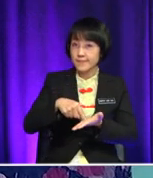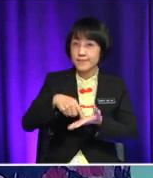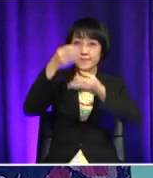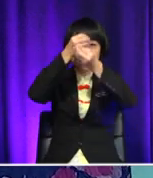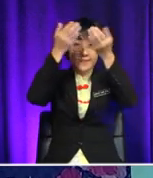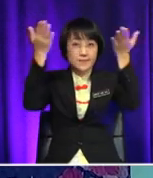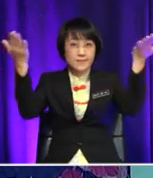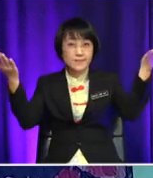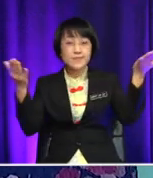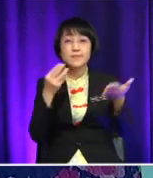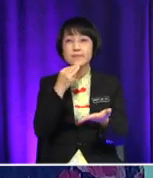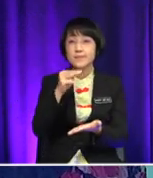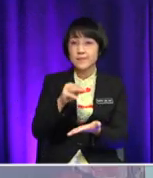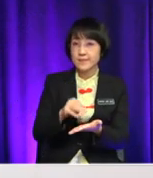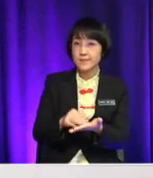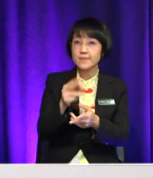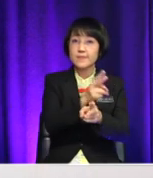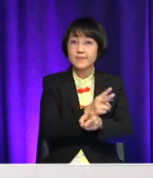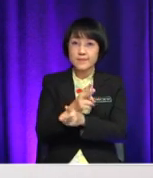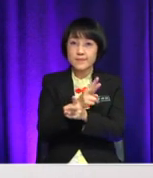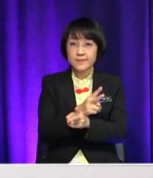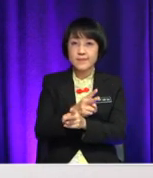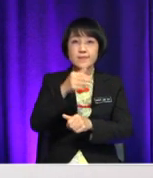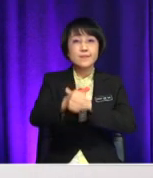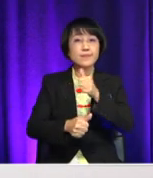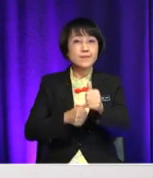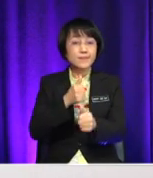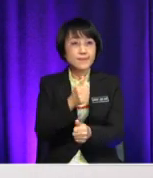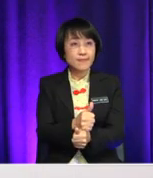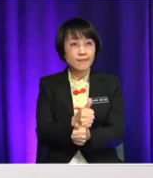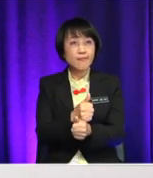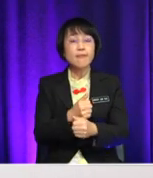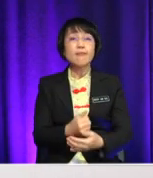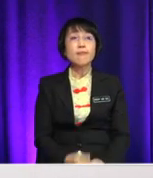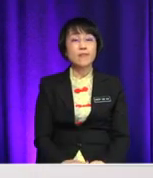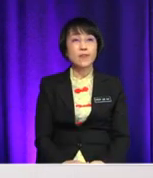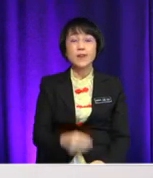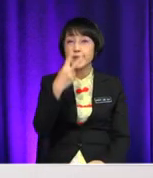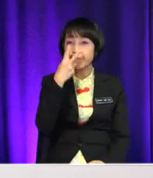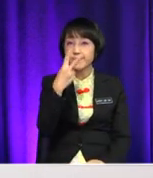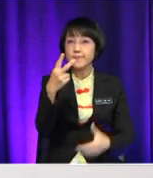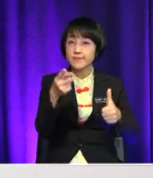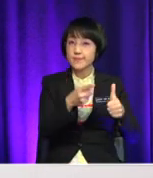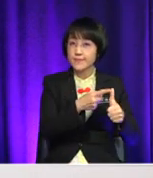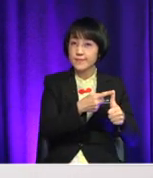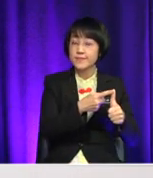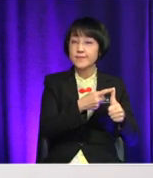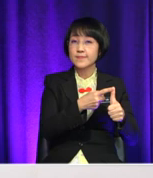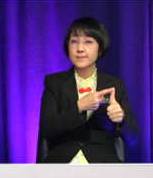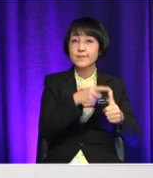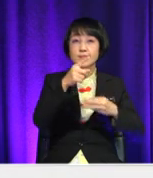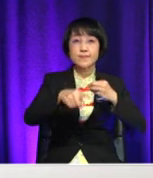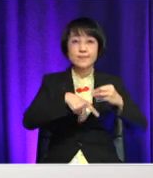sebarkan meses Lestari alam baik seterusnya kita tengok dulu sikit pengenalan tentang